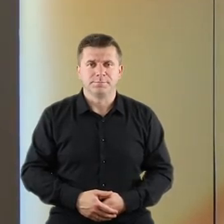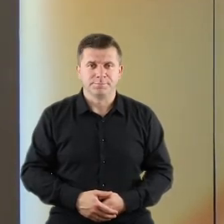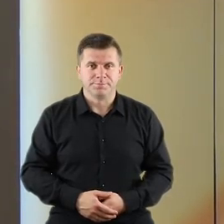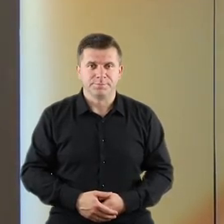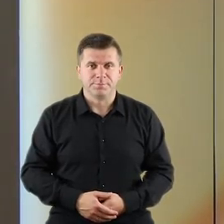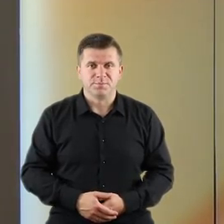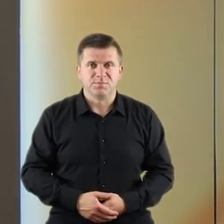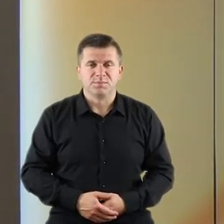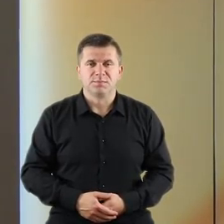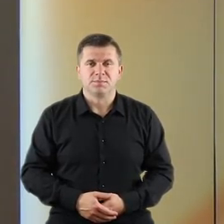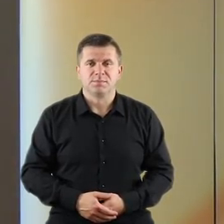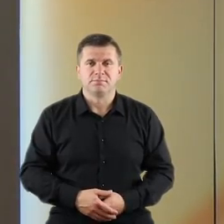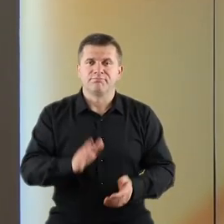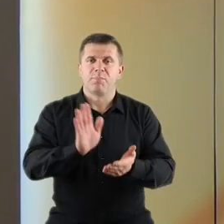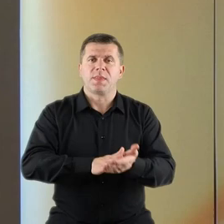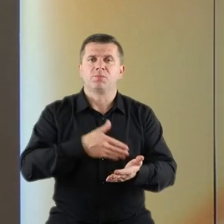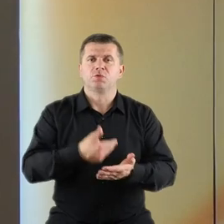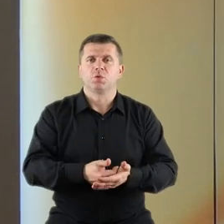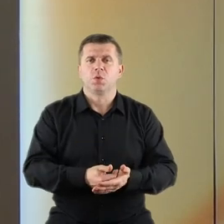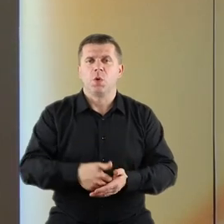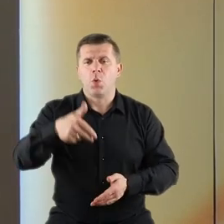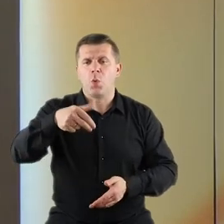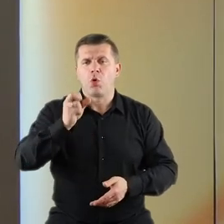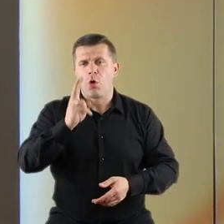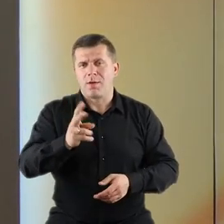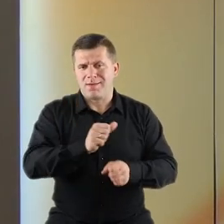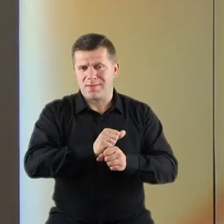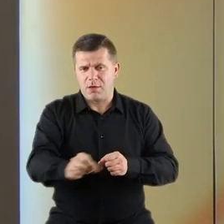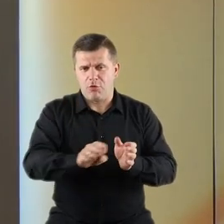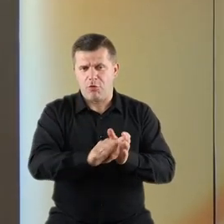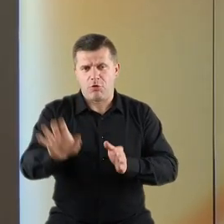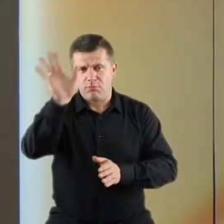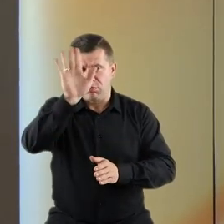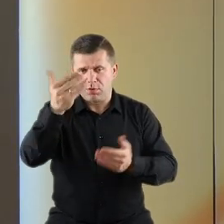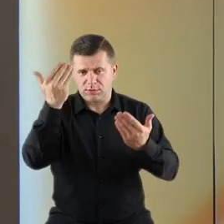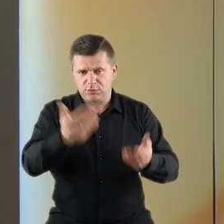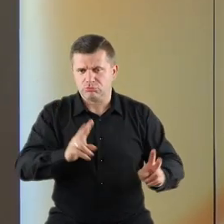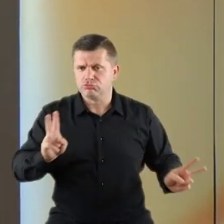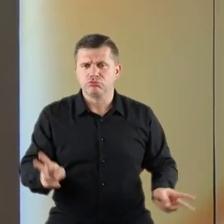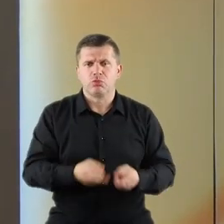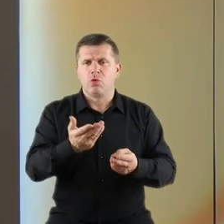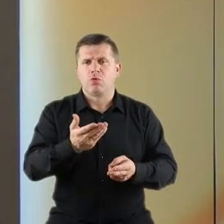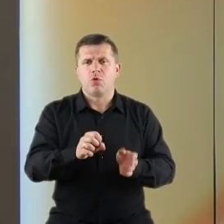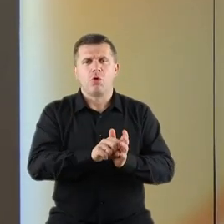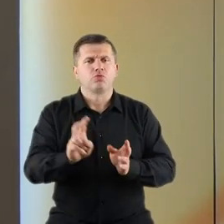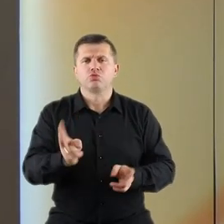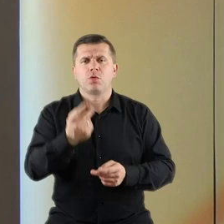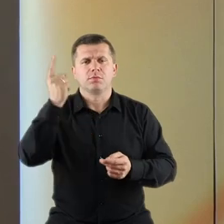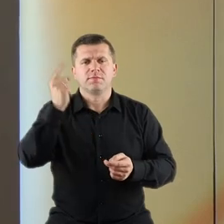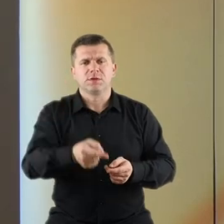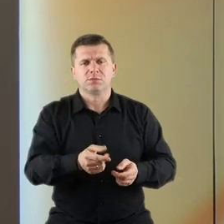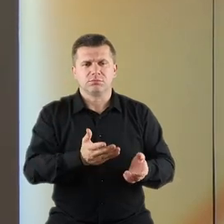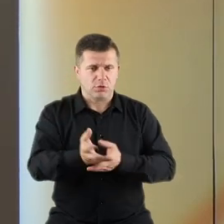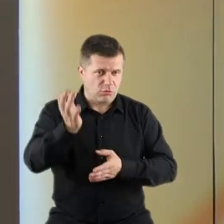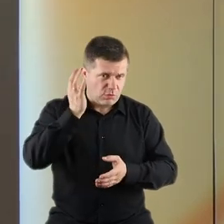na przykład o uroki uroki jesteście od Boga zesłane z kogoś się postanowione od kogoś zesłane czy z kobiety